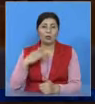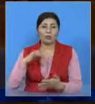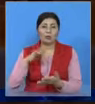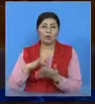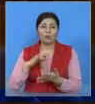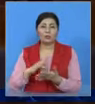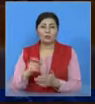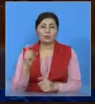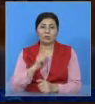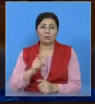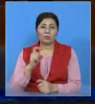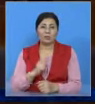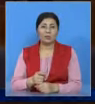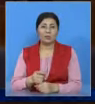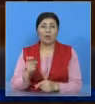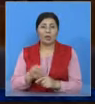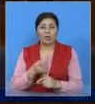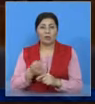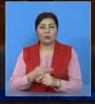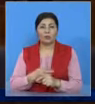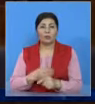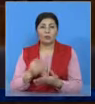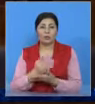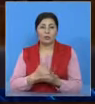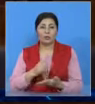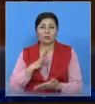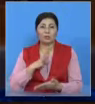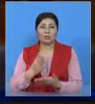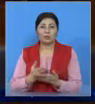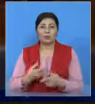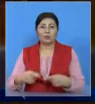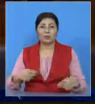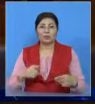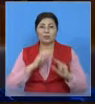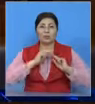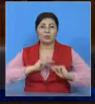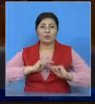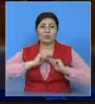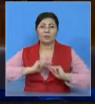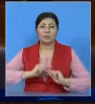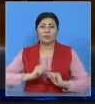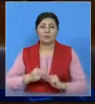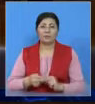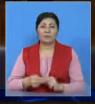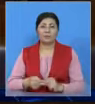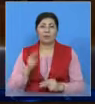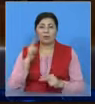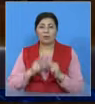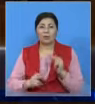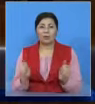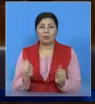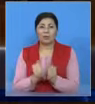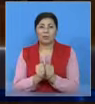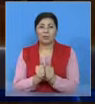қаласының шаруашылықта картоп жинау жұмыстары жүргізіліп жатыр. Бұдан басқа енді көкөніс жинау жұмыстары болды аяқтау сатысында.